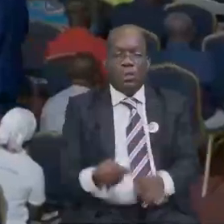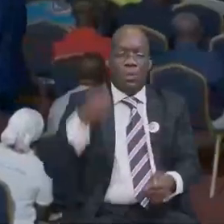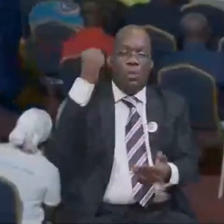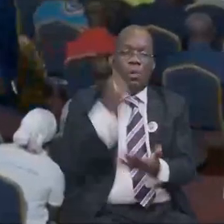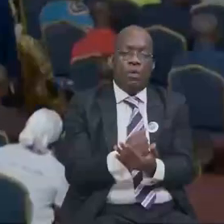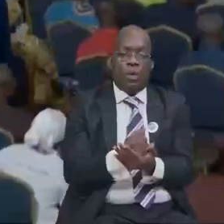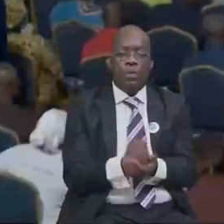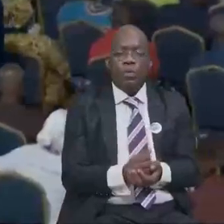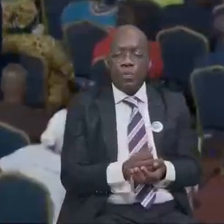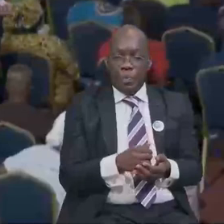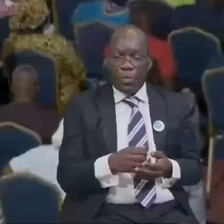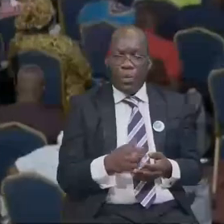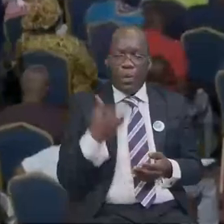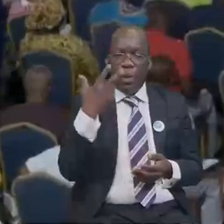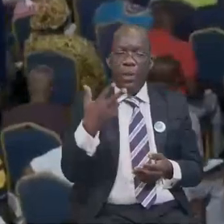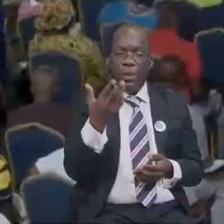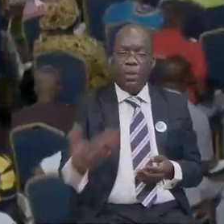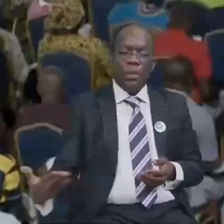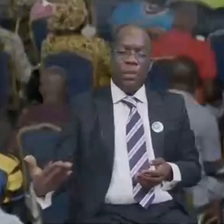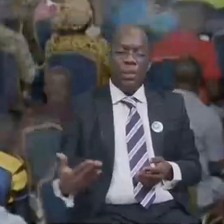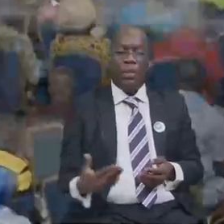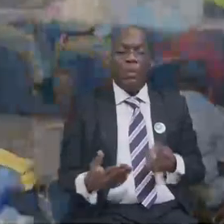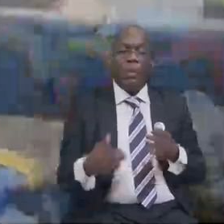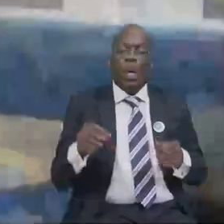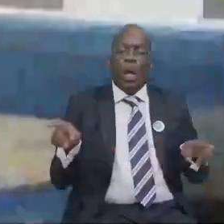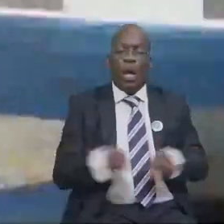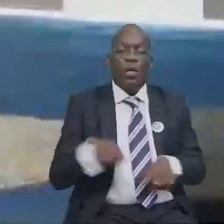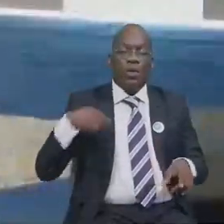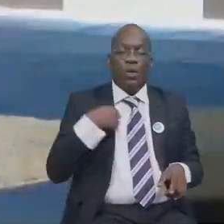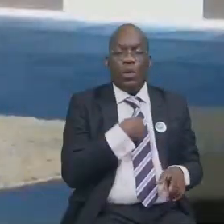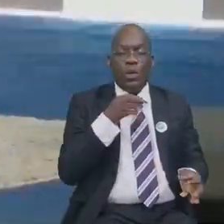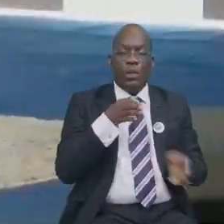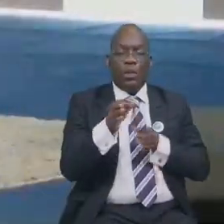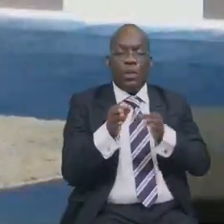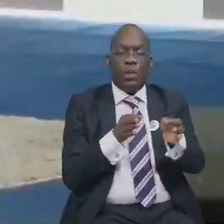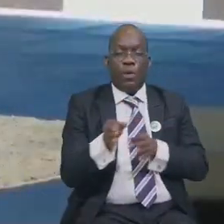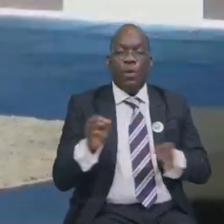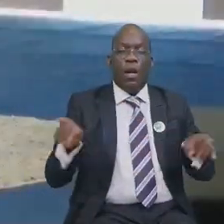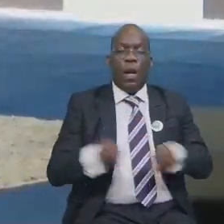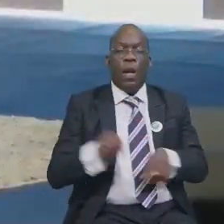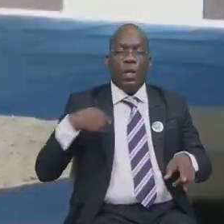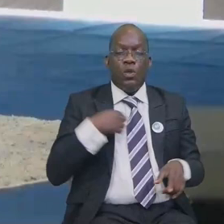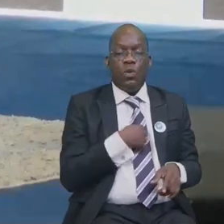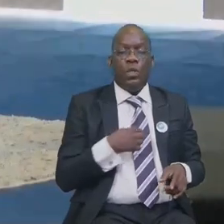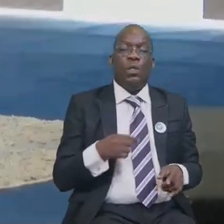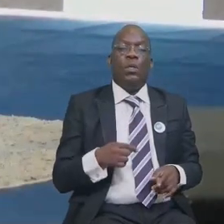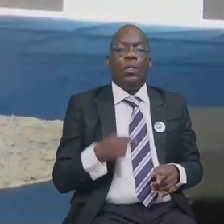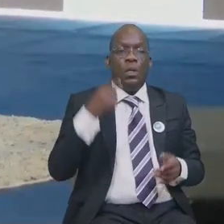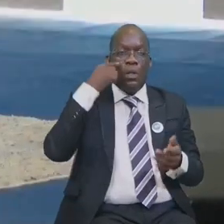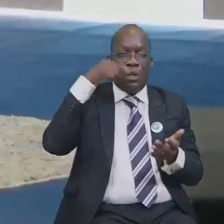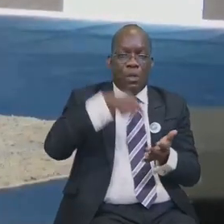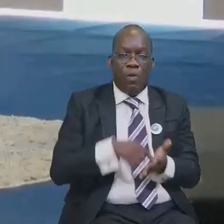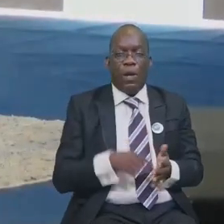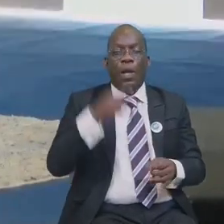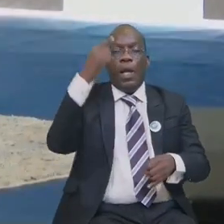voir trois éléments ici, dans cette première partie, comme nous décrivons, comme nous découvrons la population, le peuple